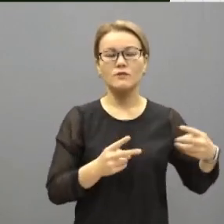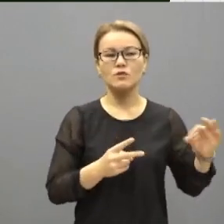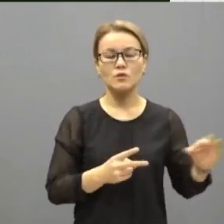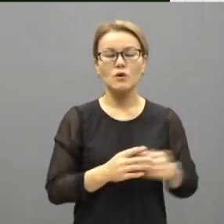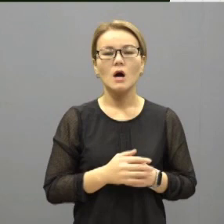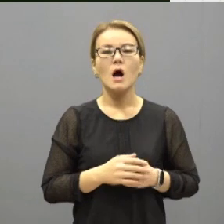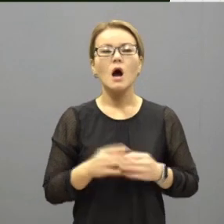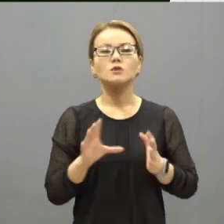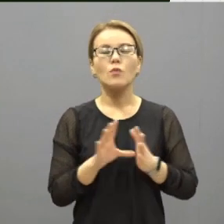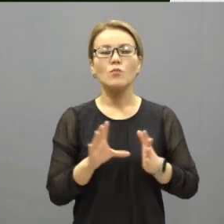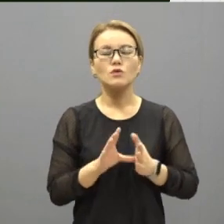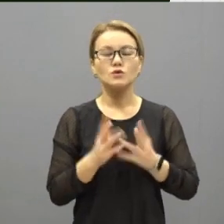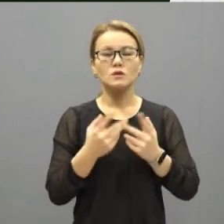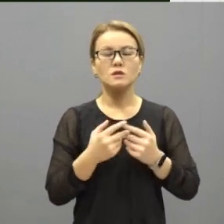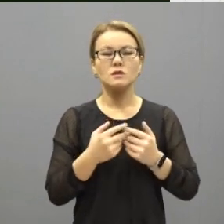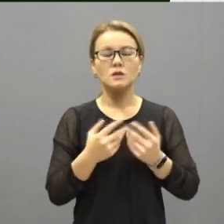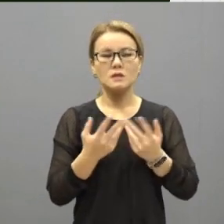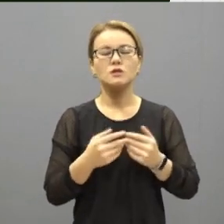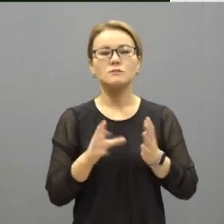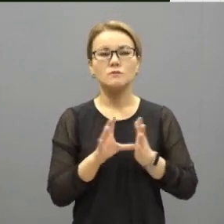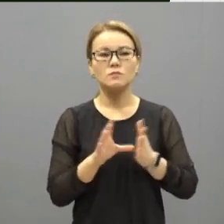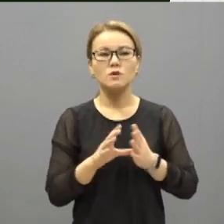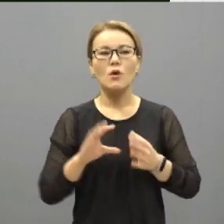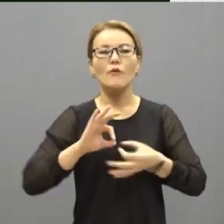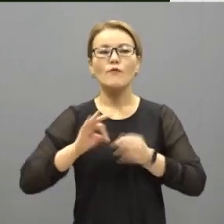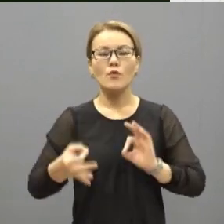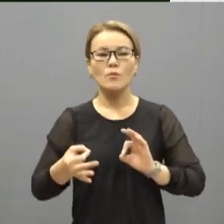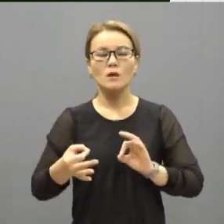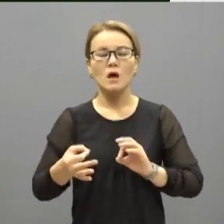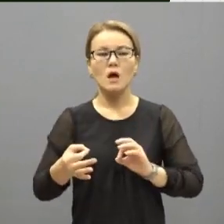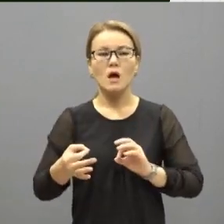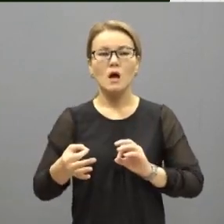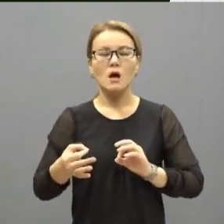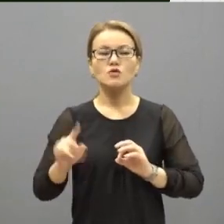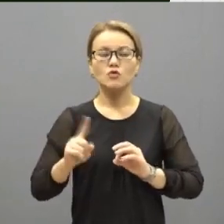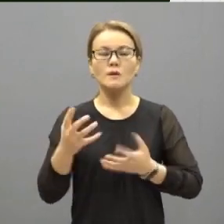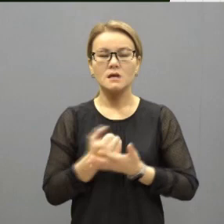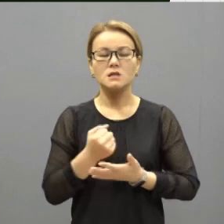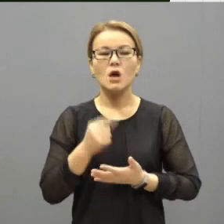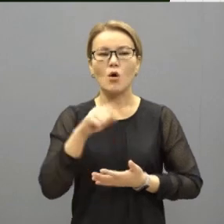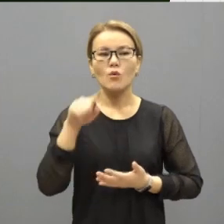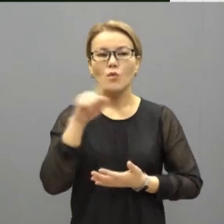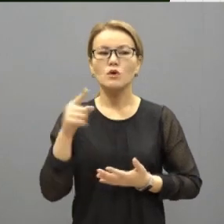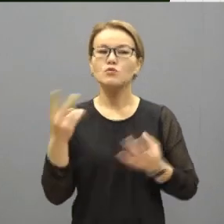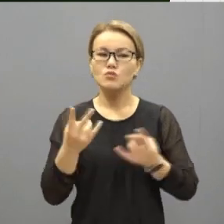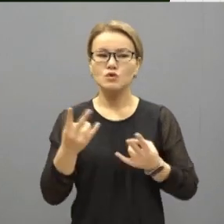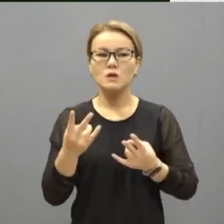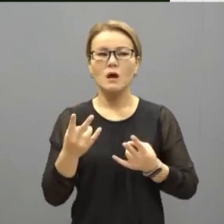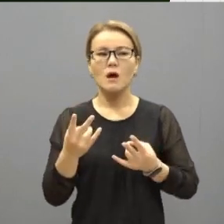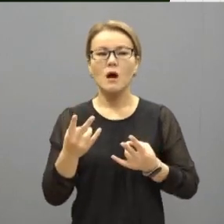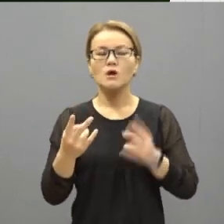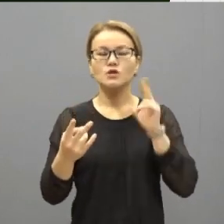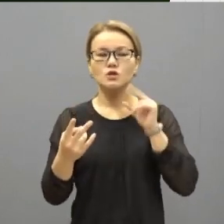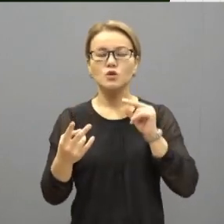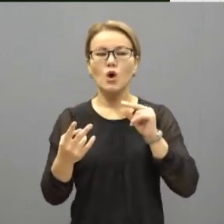решим при помощи указанной выше формулы. Чтобы найти корень уравнения, необходимо